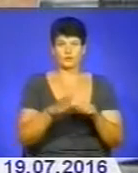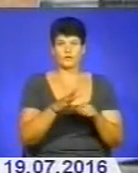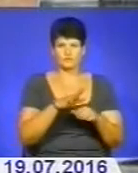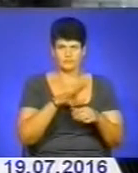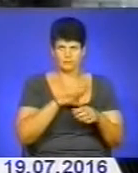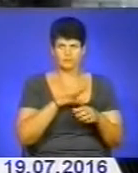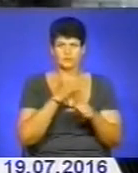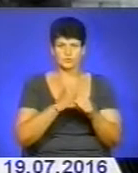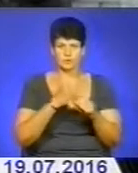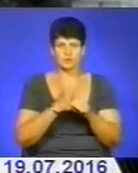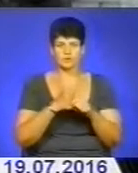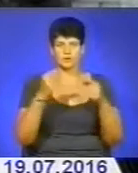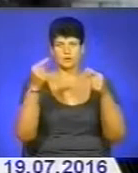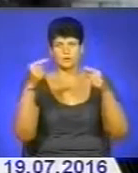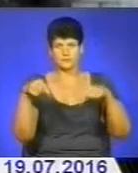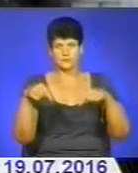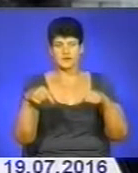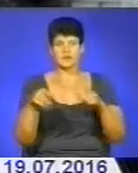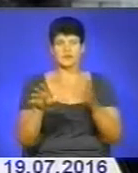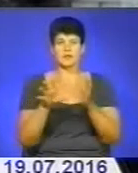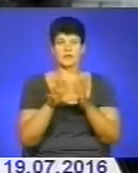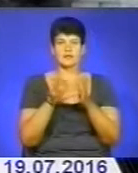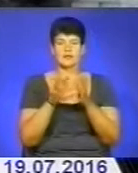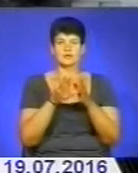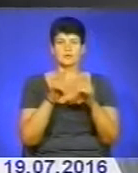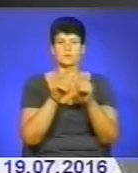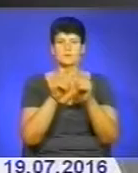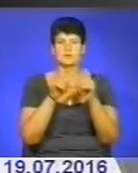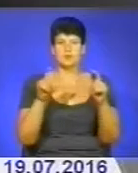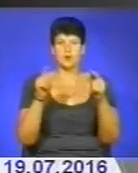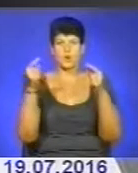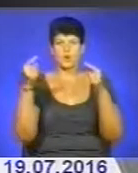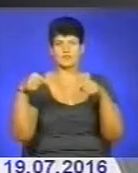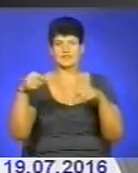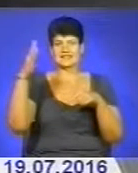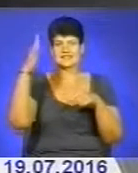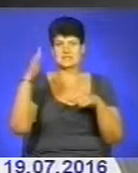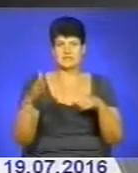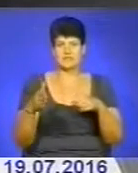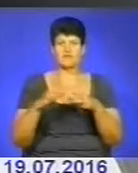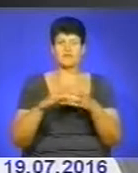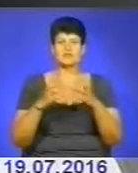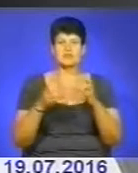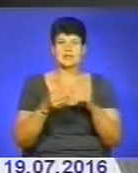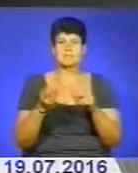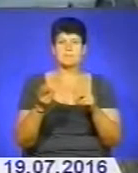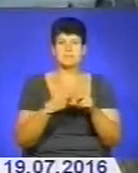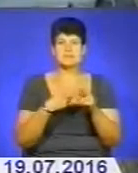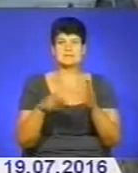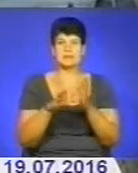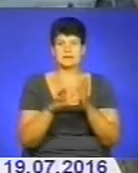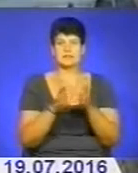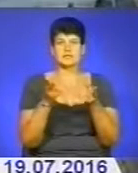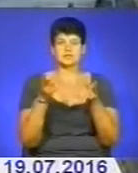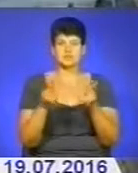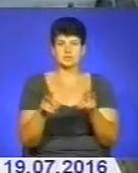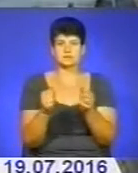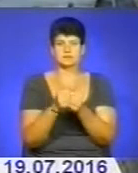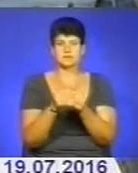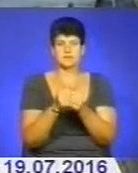ґрунту. Відтак, на електропідстанції, яка знаходиться на будівельному майданчику, обвалилася стіна. В результаті без електроенергії залишилися прилеглі